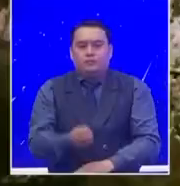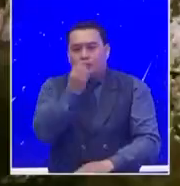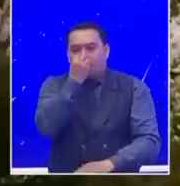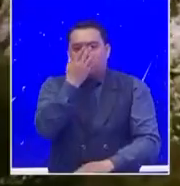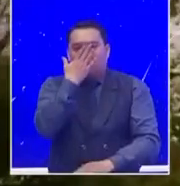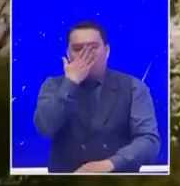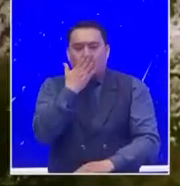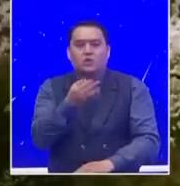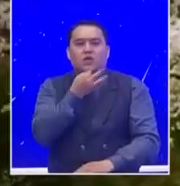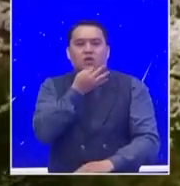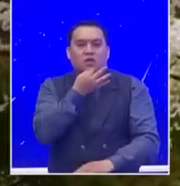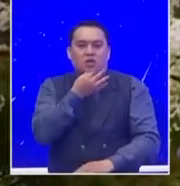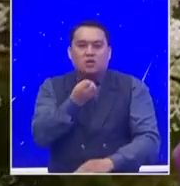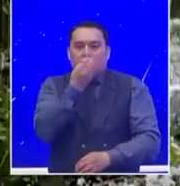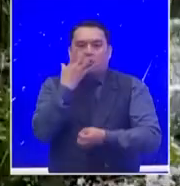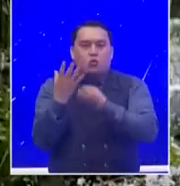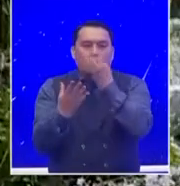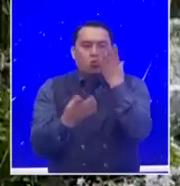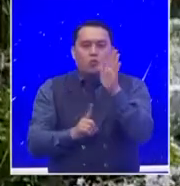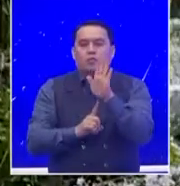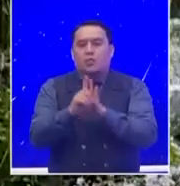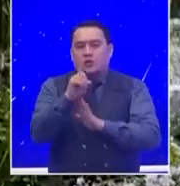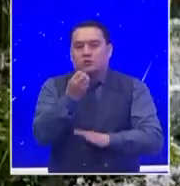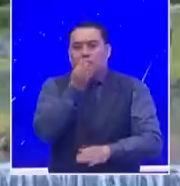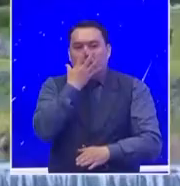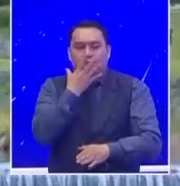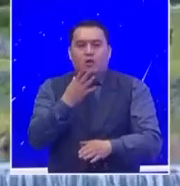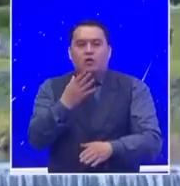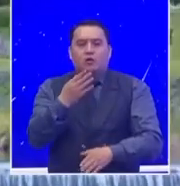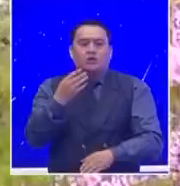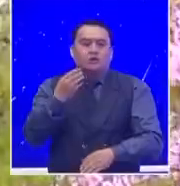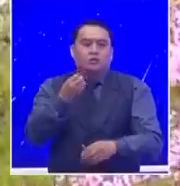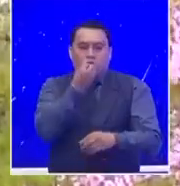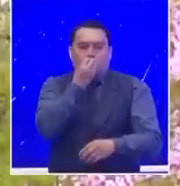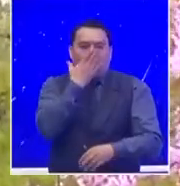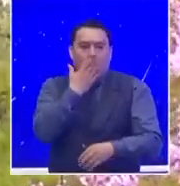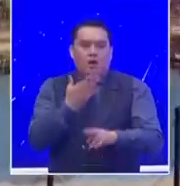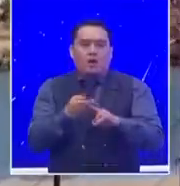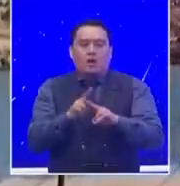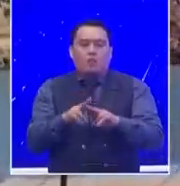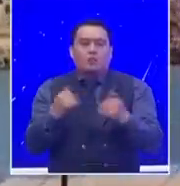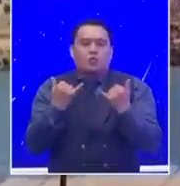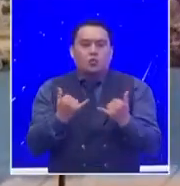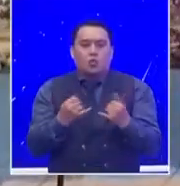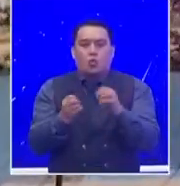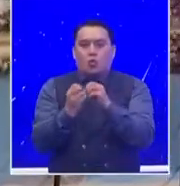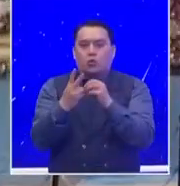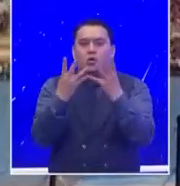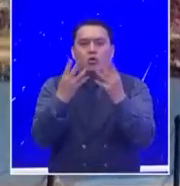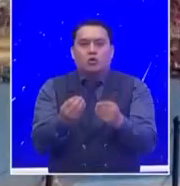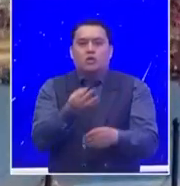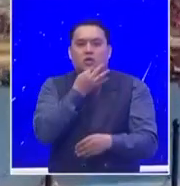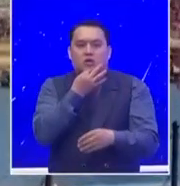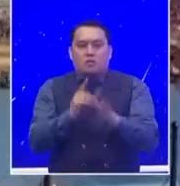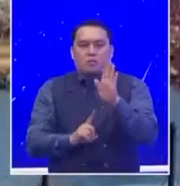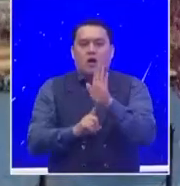Жапонияда мезгілінен ерте сакура гүлдеді. Жергілікті биліктің айтуынша Токиода шия ағаштарының гүлденуі биыл 12 күнге ерте